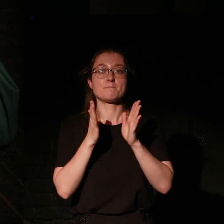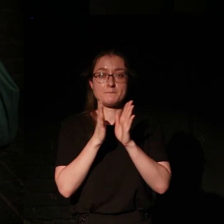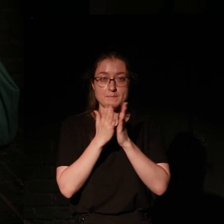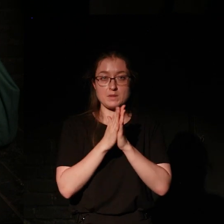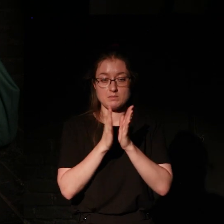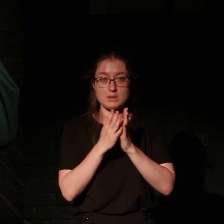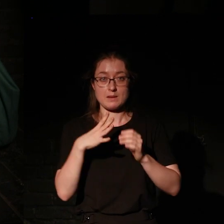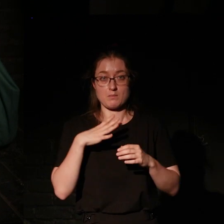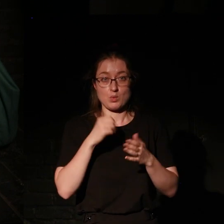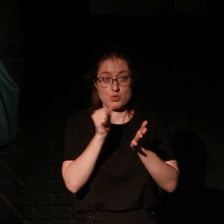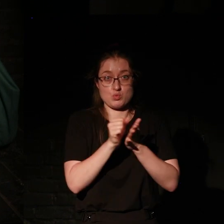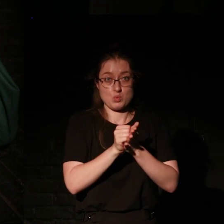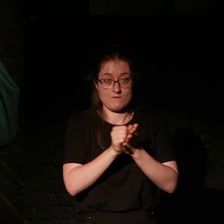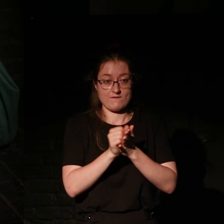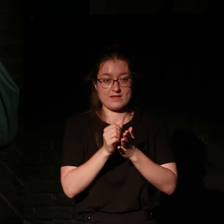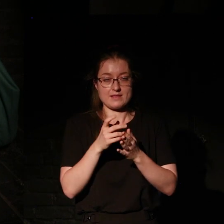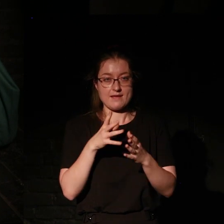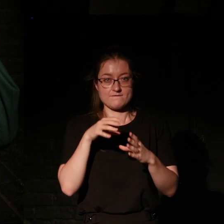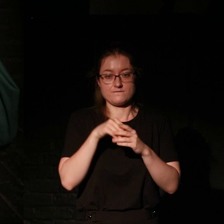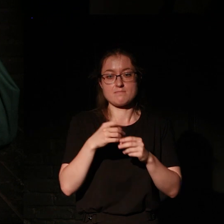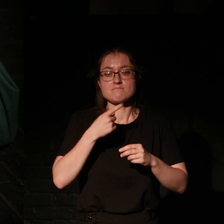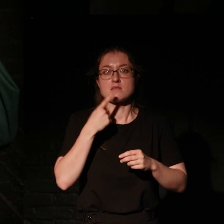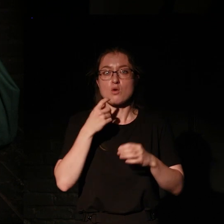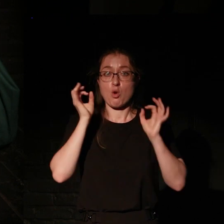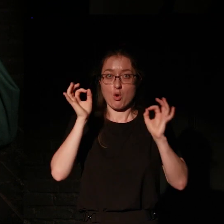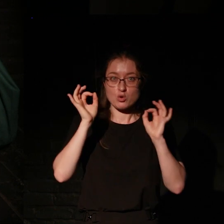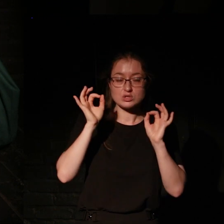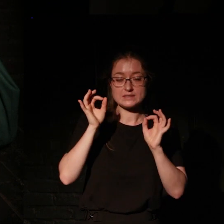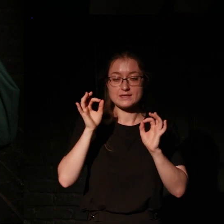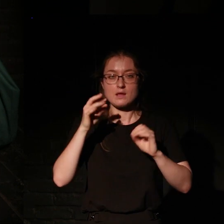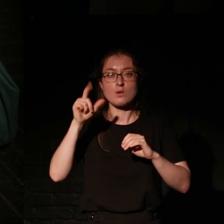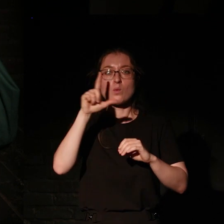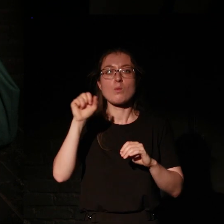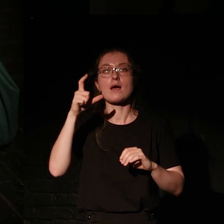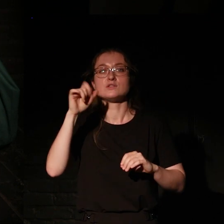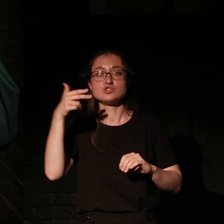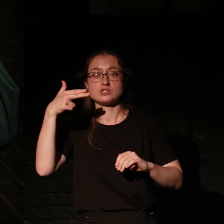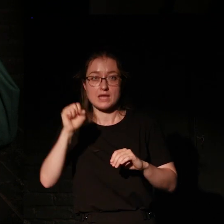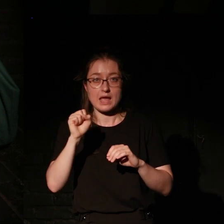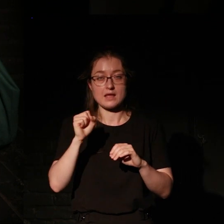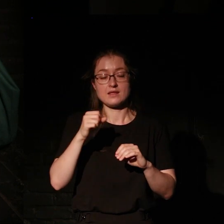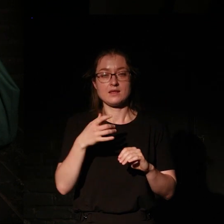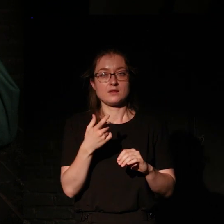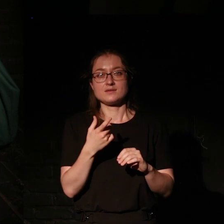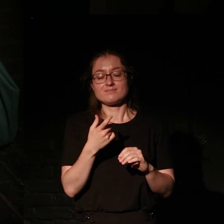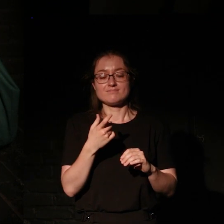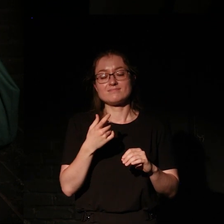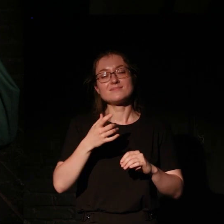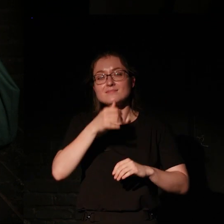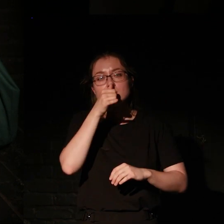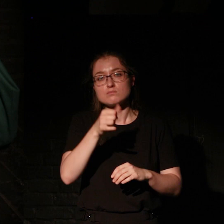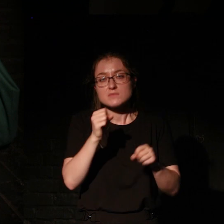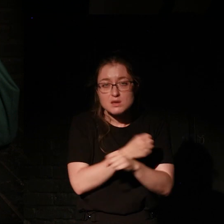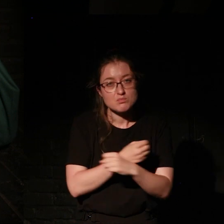drukowana po łacinie, gdyby nie rozwój translacji biblijnej